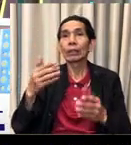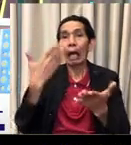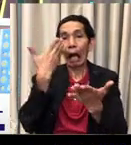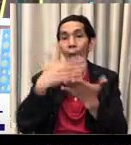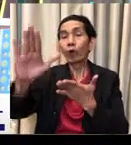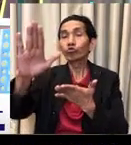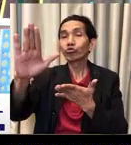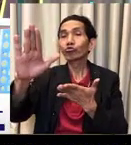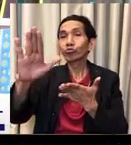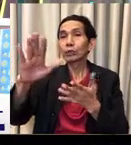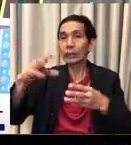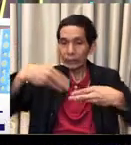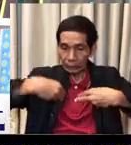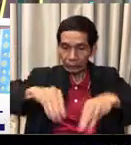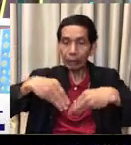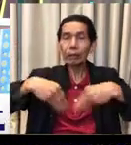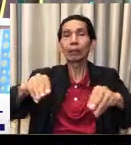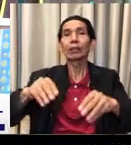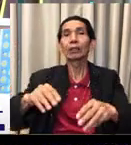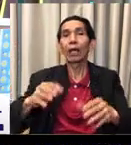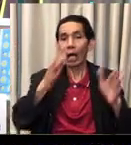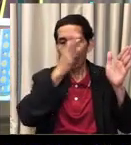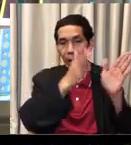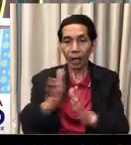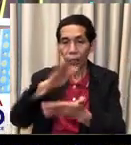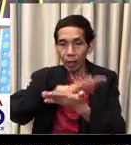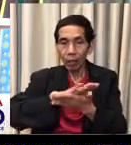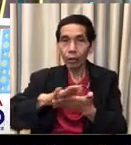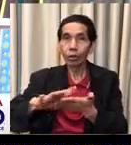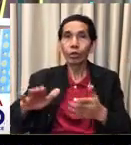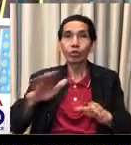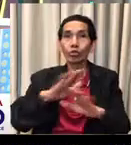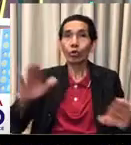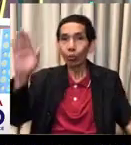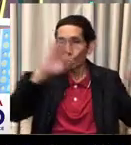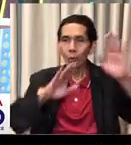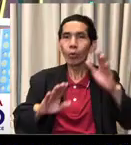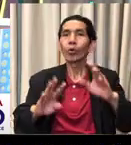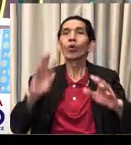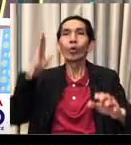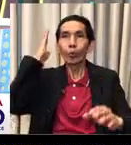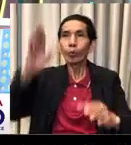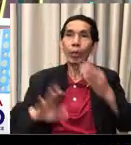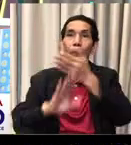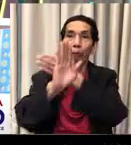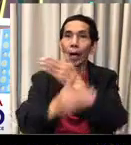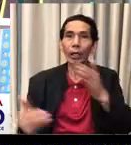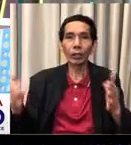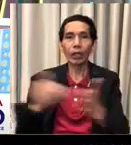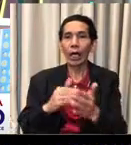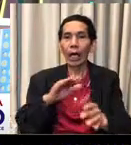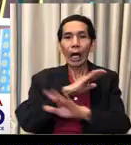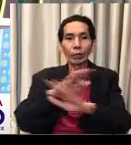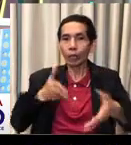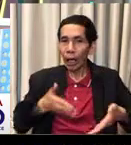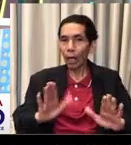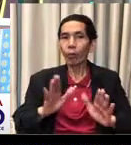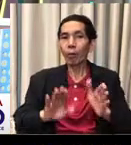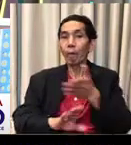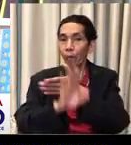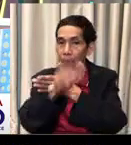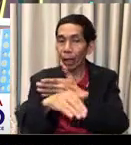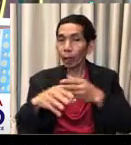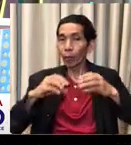sila, kailangan mo nang ayusin, okay, pero huwag kayong mag-alala, ibabalik ko yun. Hindi ako papayag na hindi sila mabalik